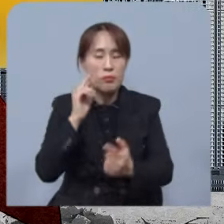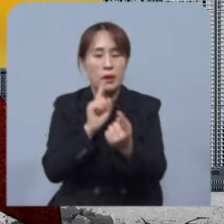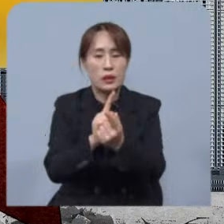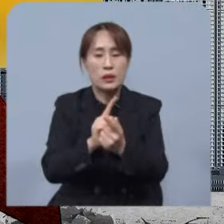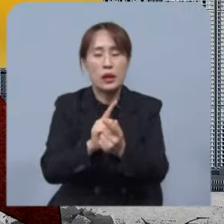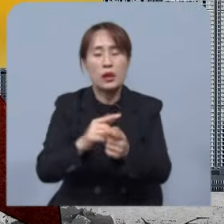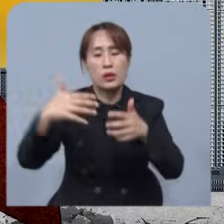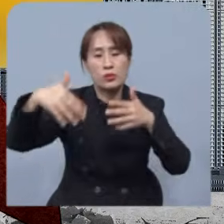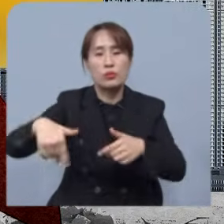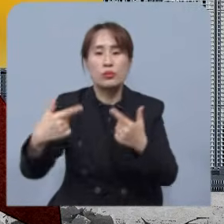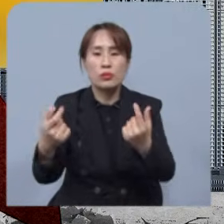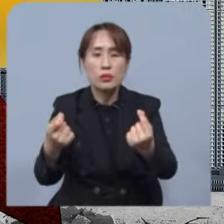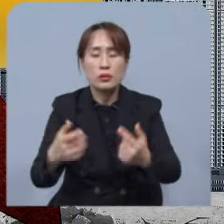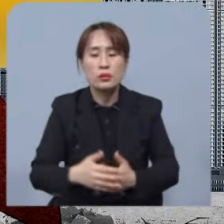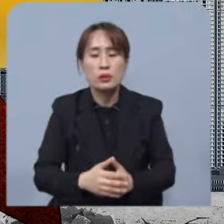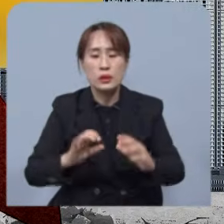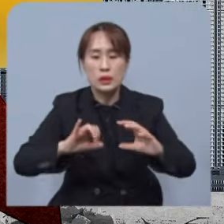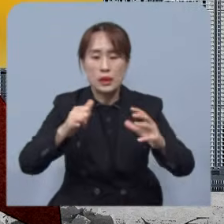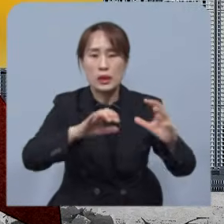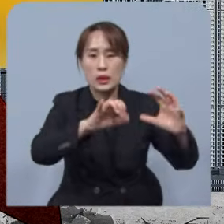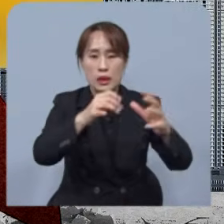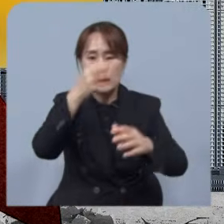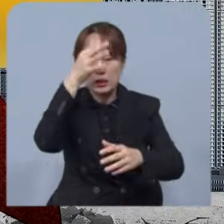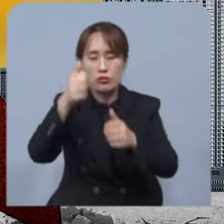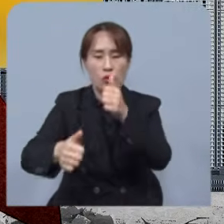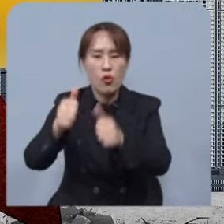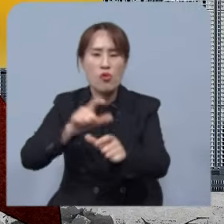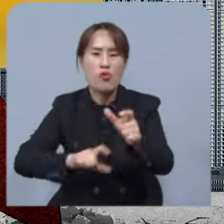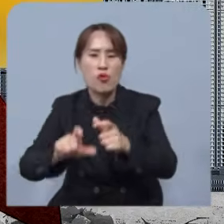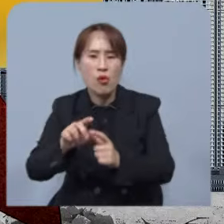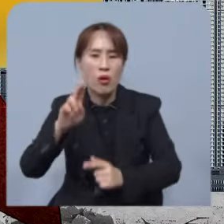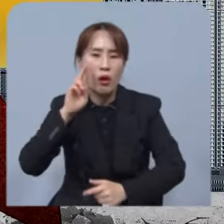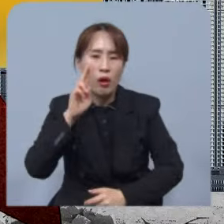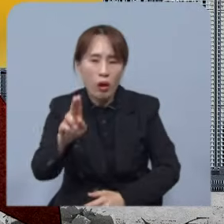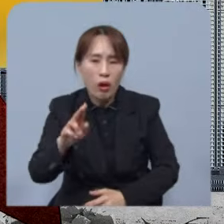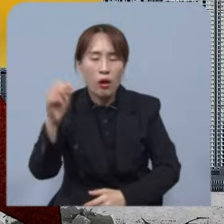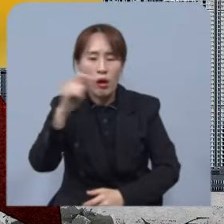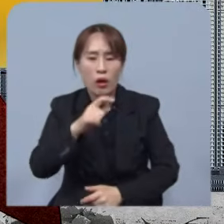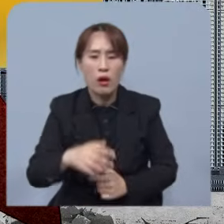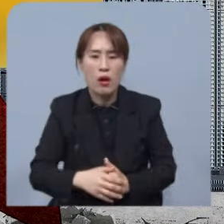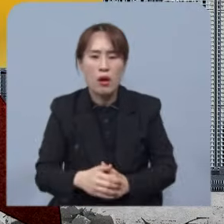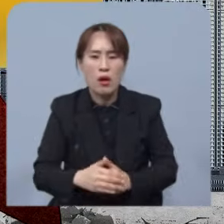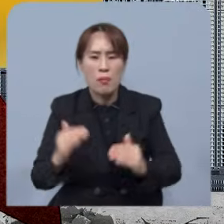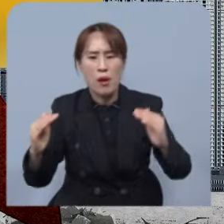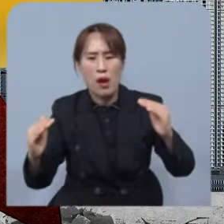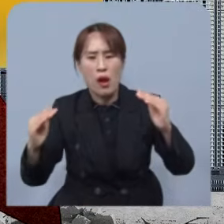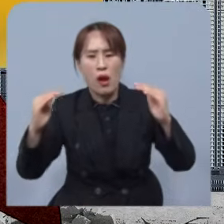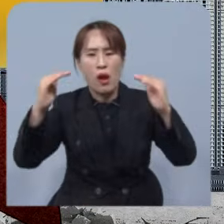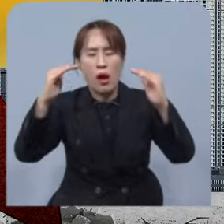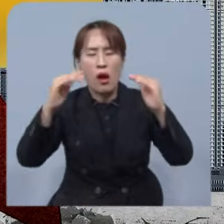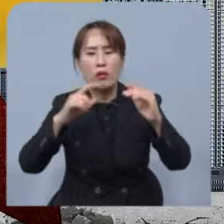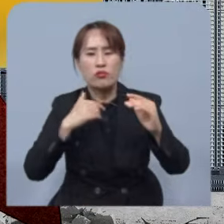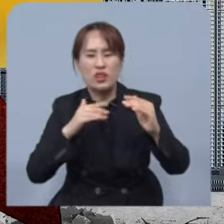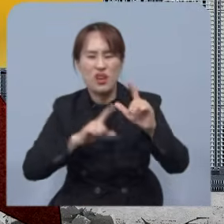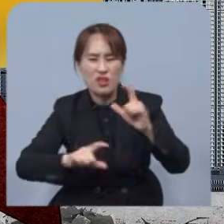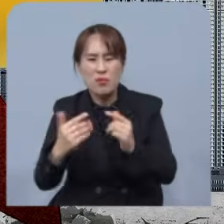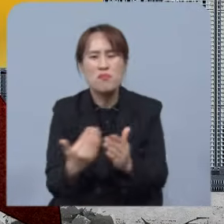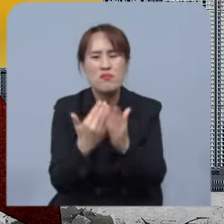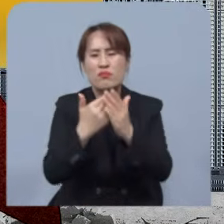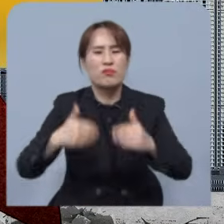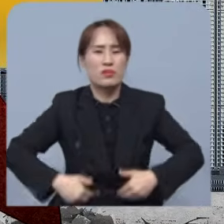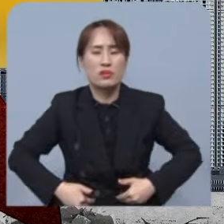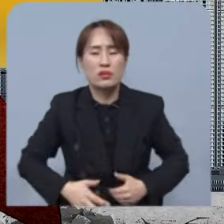있는 여건이기도 합니다. 세계 각국의 기술 경쟁은 더욱 빨라지고 있고 초격차가 확보해야 될 필요가 더욱 높아지고